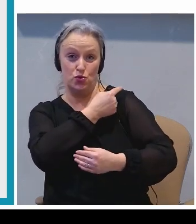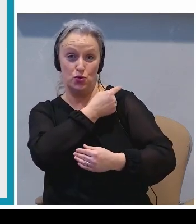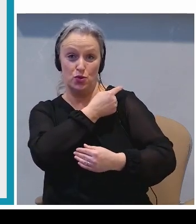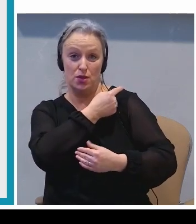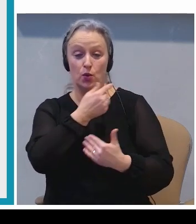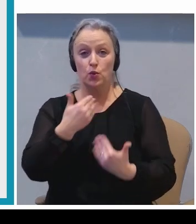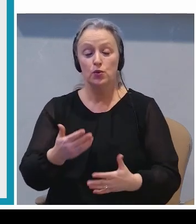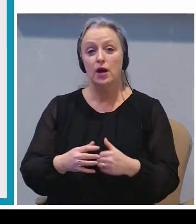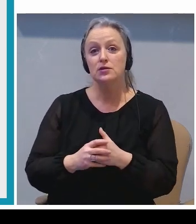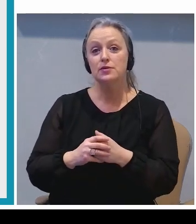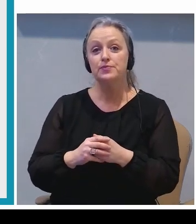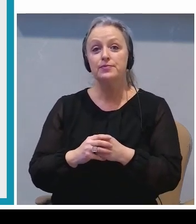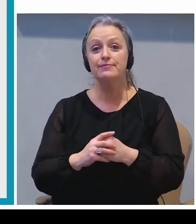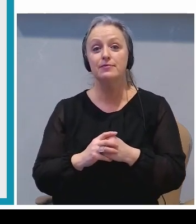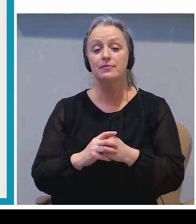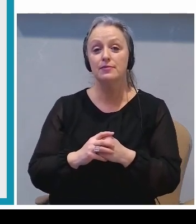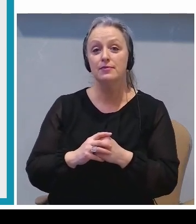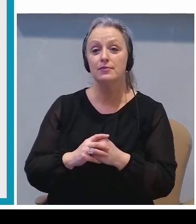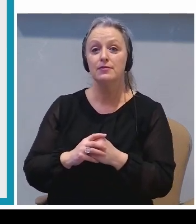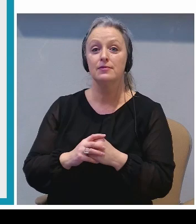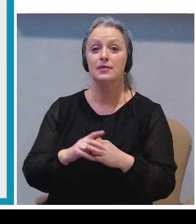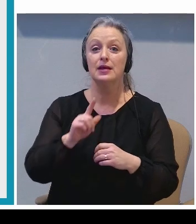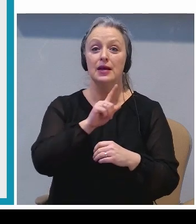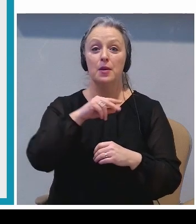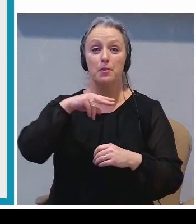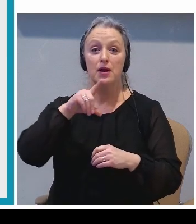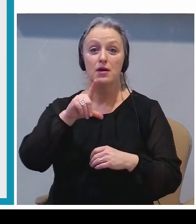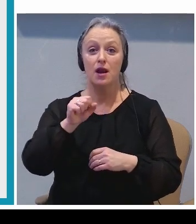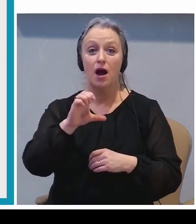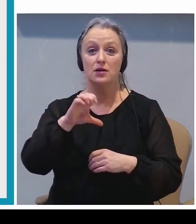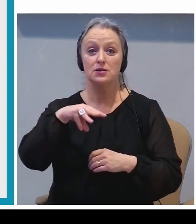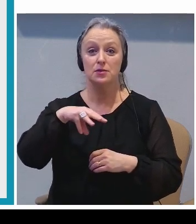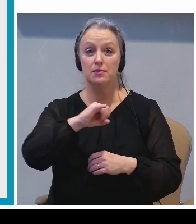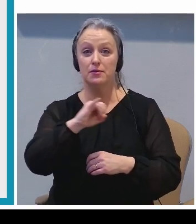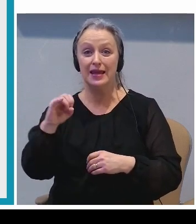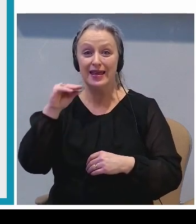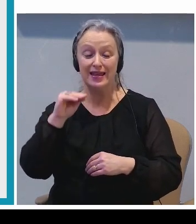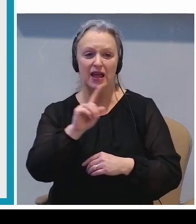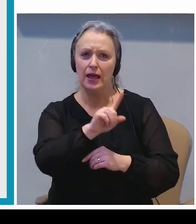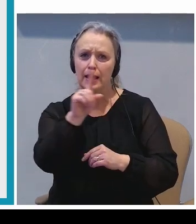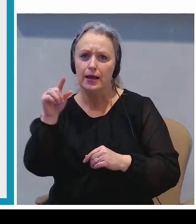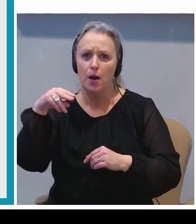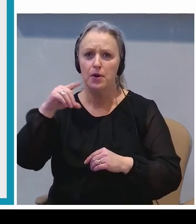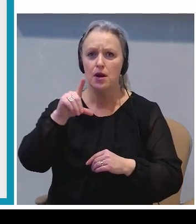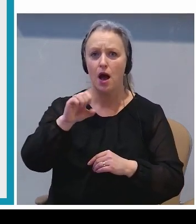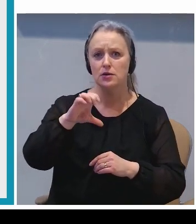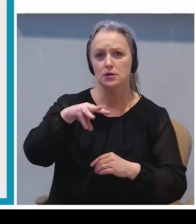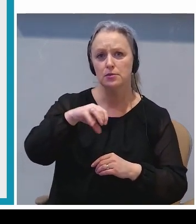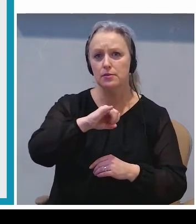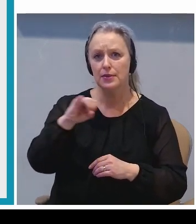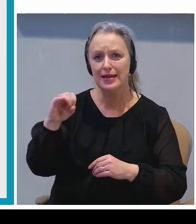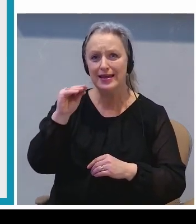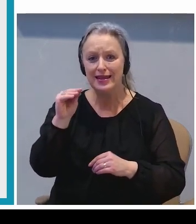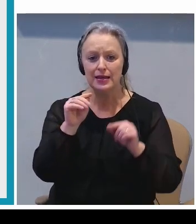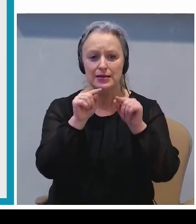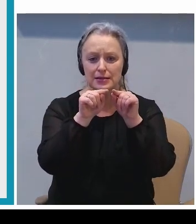cell wall, ja like the envelope, iga plasmiid or like the DNA. kannab And so we endas make infot in osa the cell viiruse